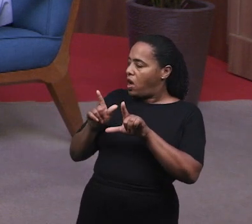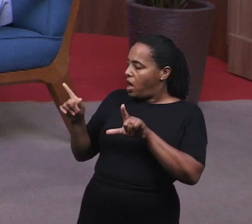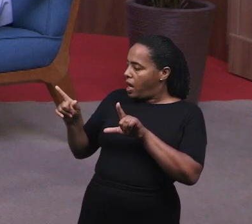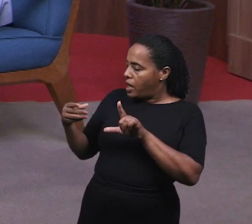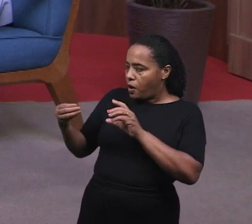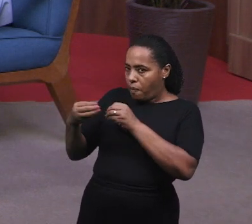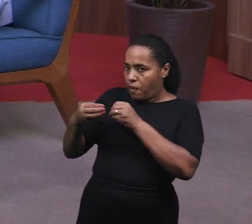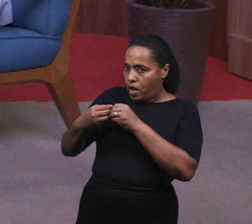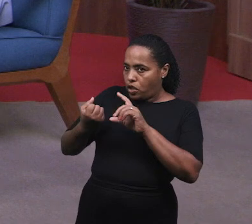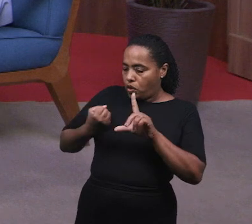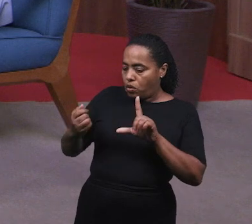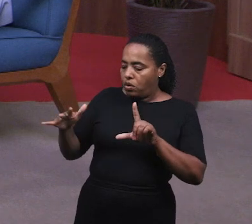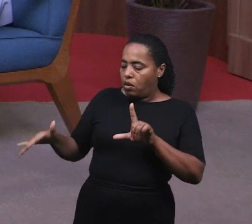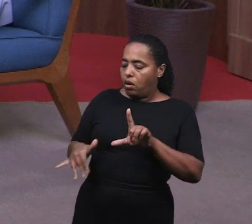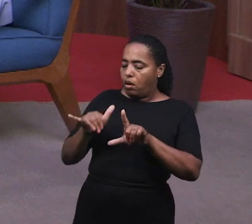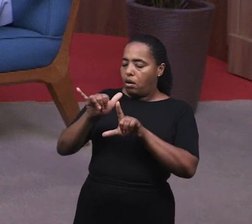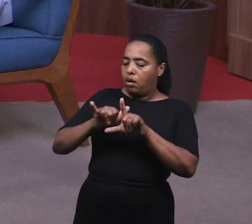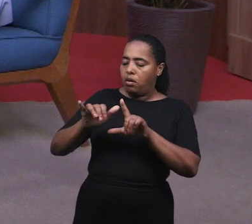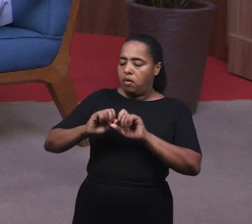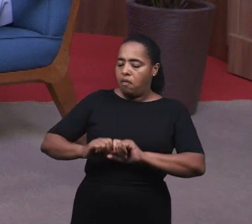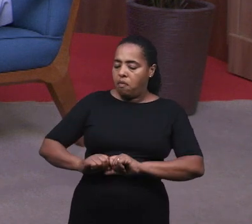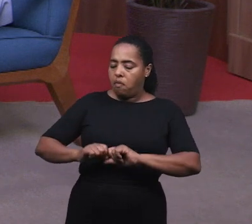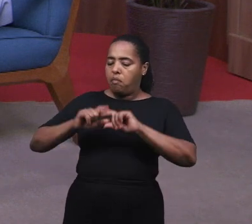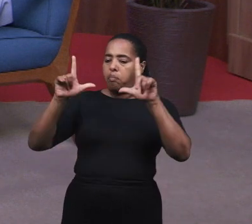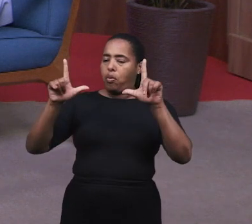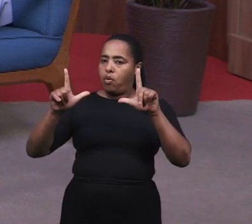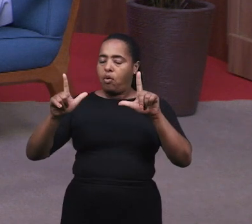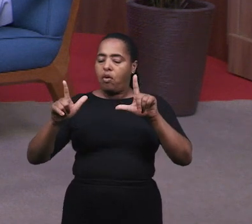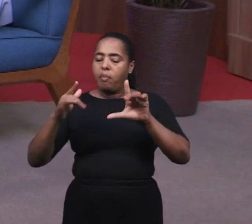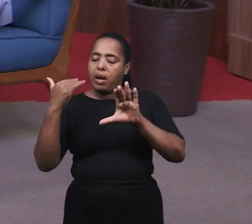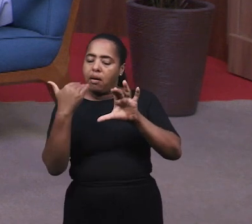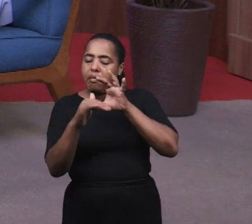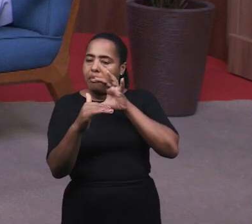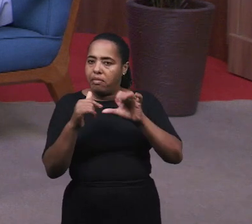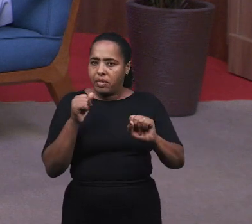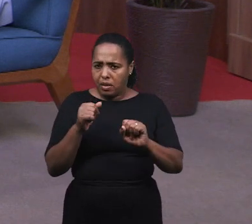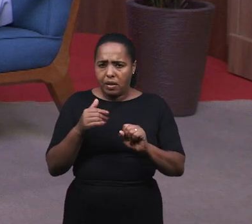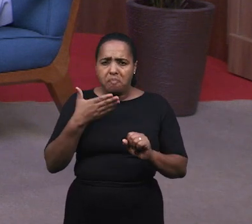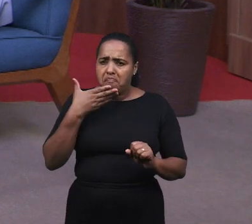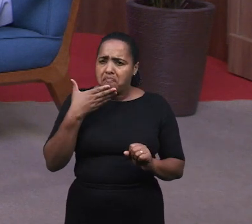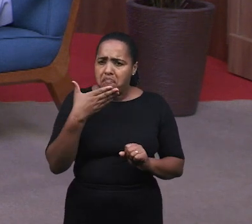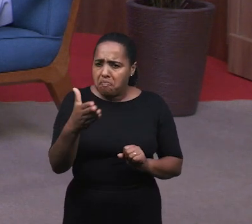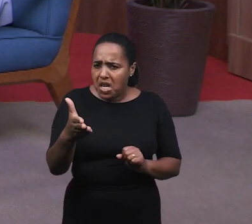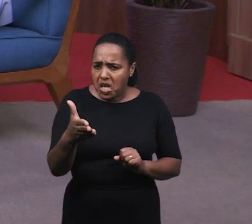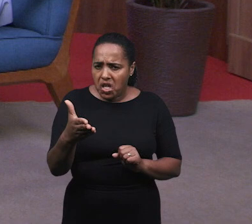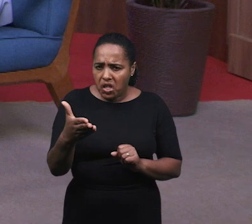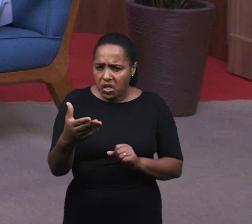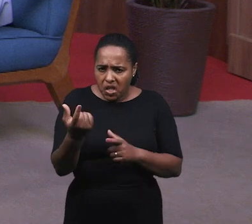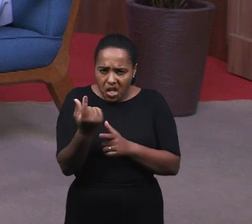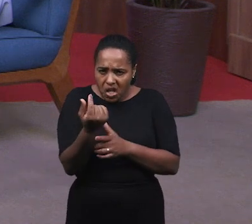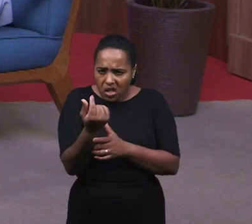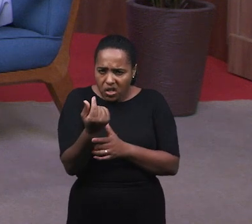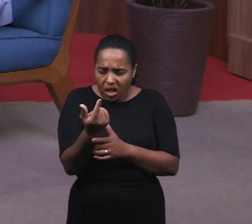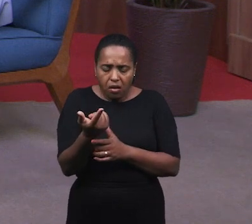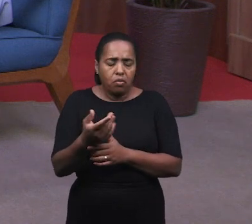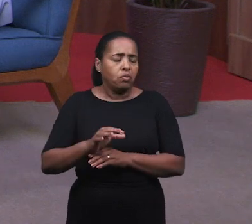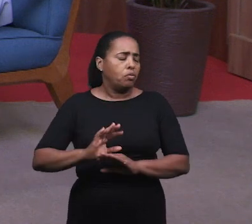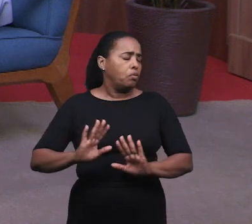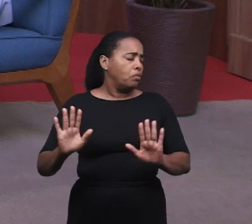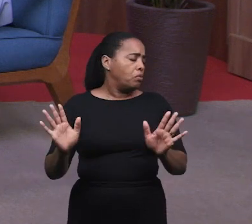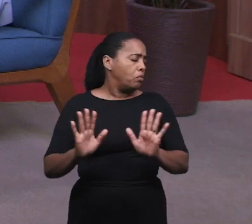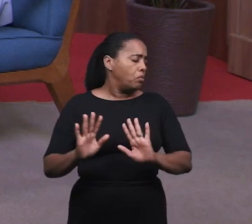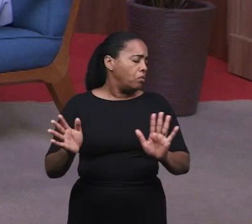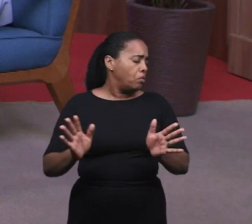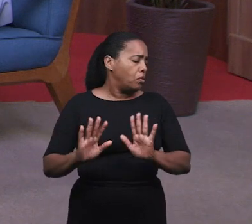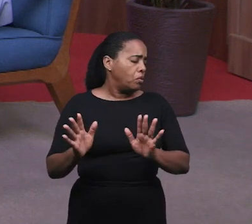code qui apparaît à côté du numéro. Votre appareil sera redirigé vers cet appel. Et encore, nous n'allons